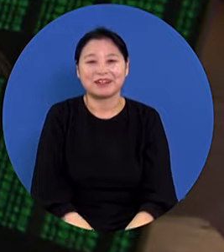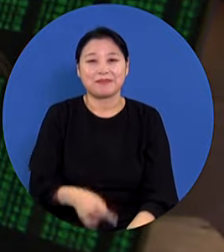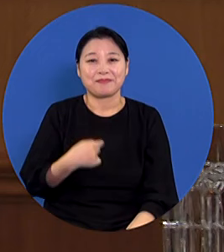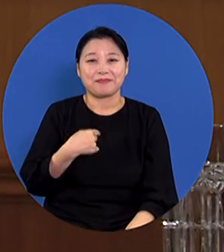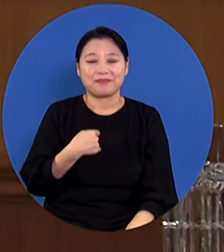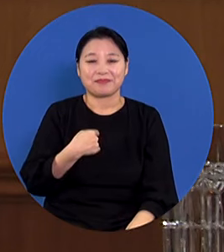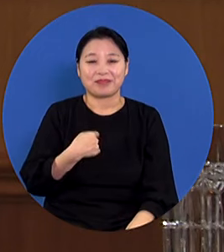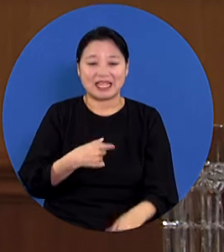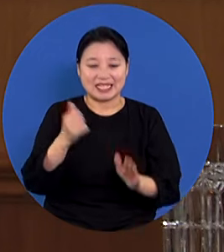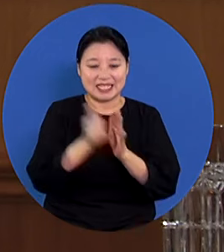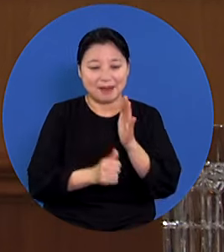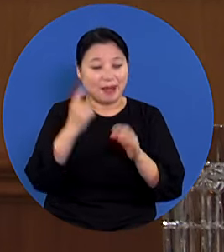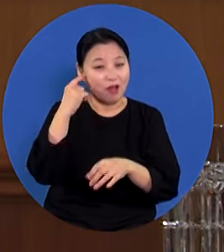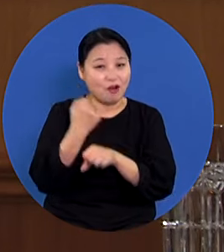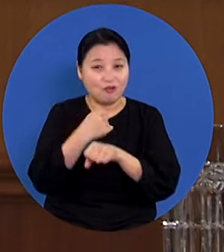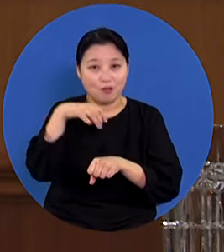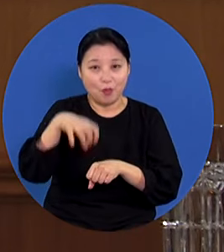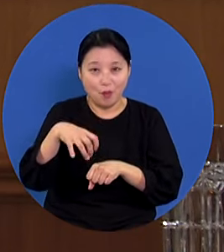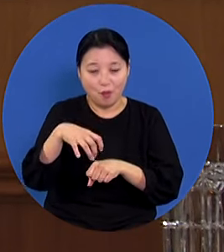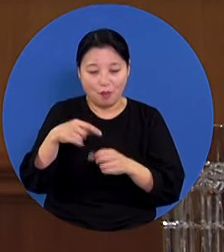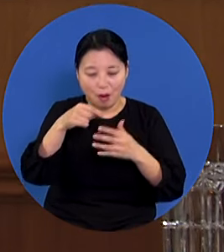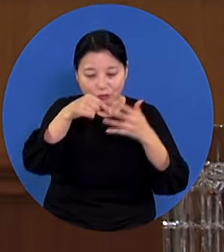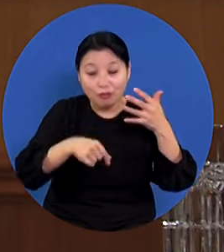떡상 이거 교수님 소장님이 이름 정하셨어요? 누가 정했습니까? 아, 저희는 보통 저희 그 실패 연구소에서 저희가